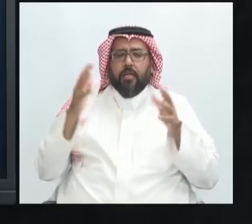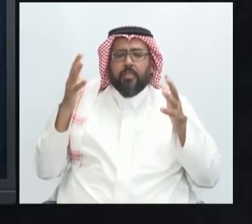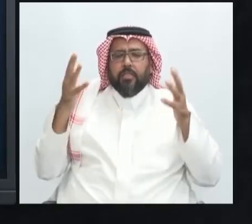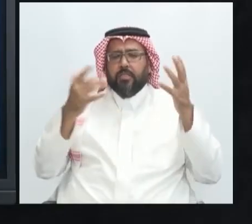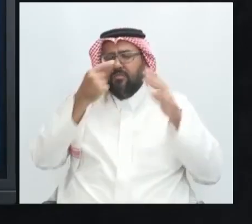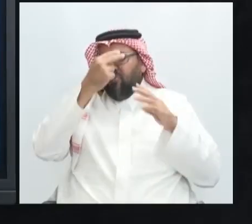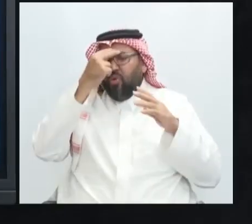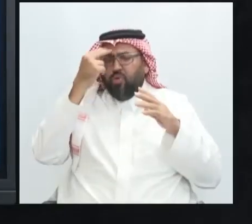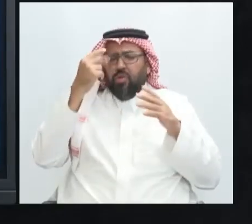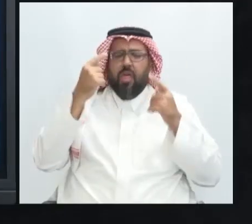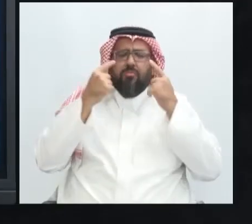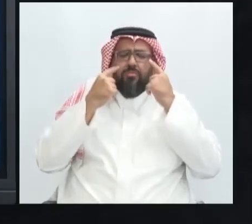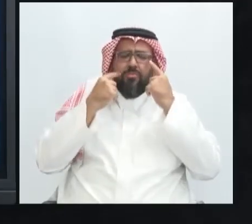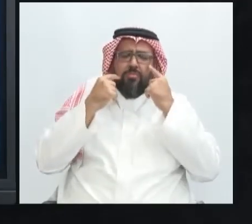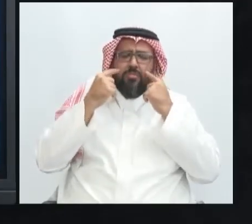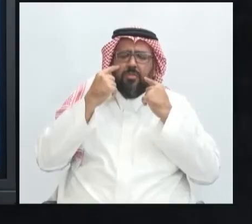فيبكي